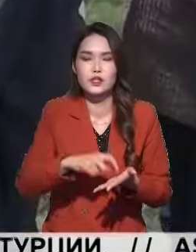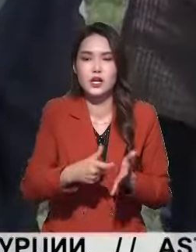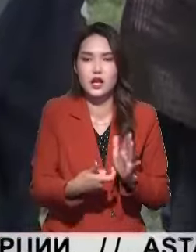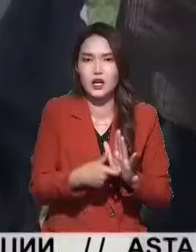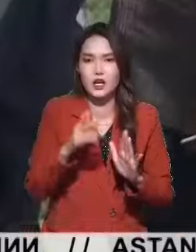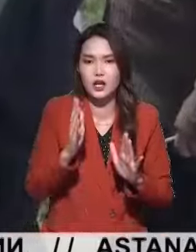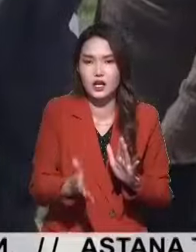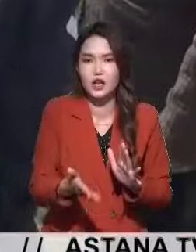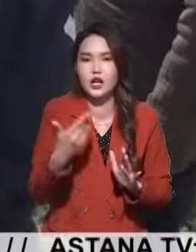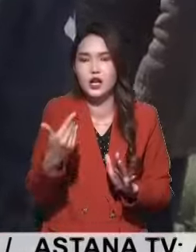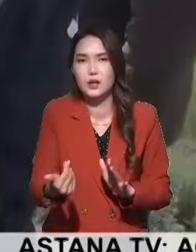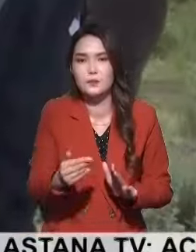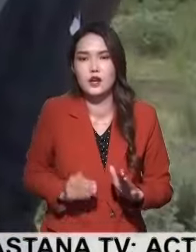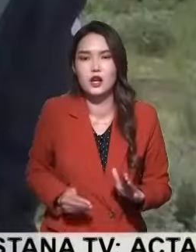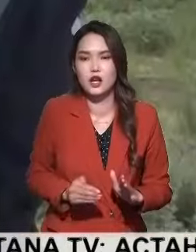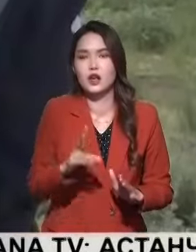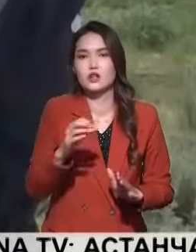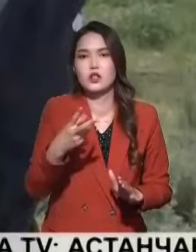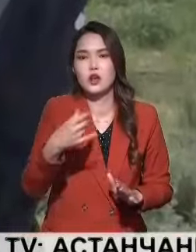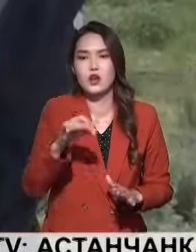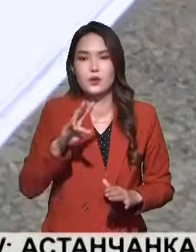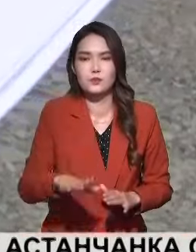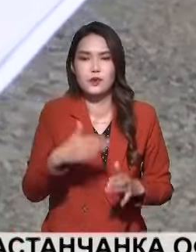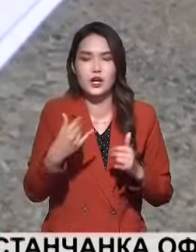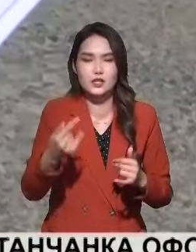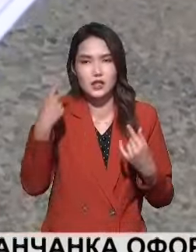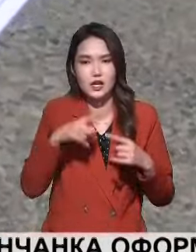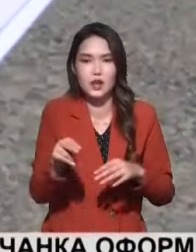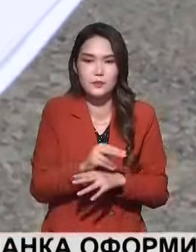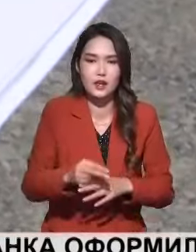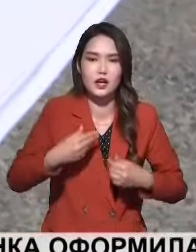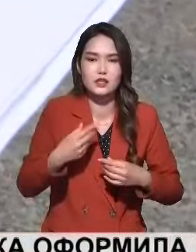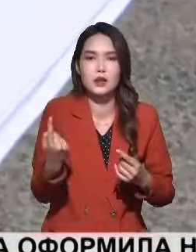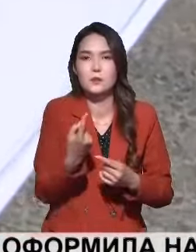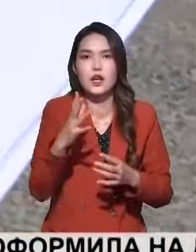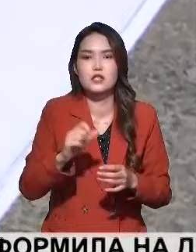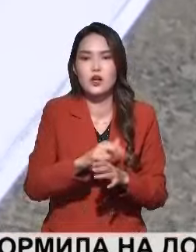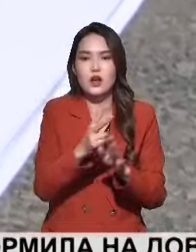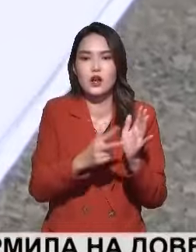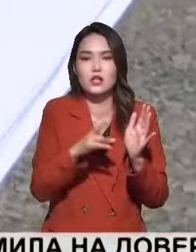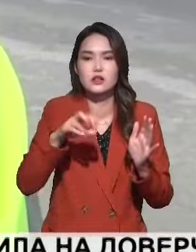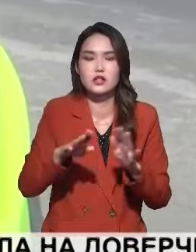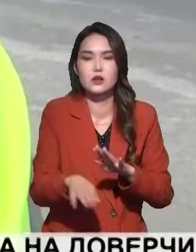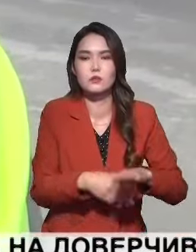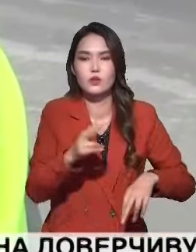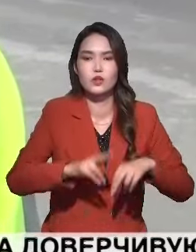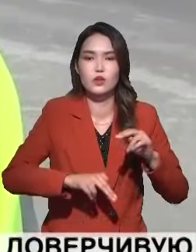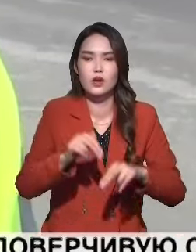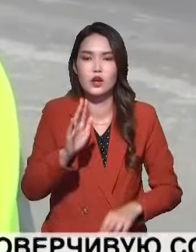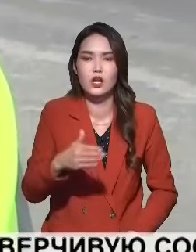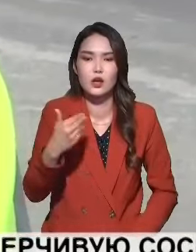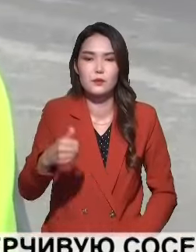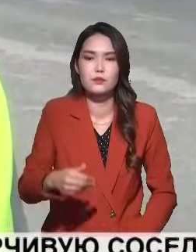касались трассы Актобе-Хромтау. В этом году ее начнут капитально ремонтировать впервые за 18 лет после строительства. От Актюбе